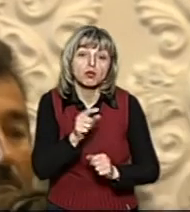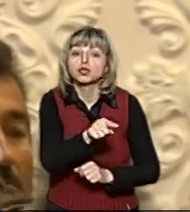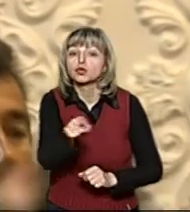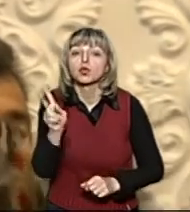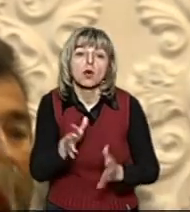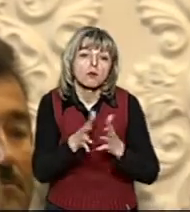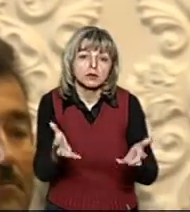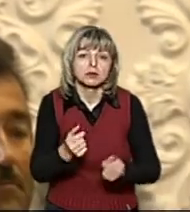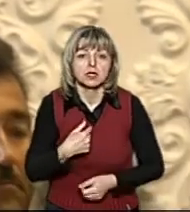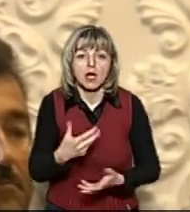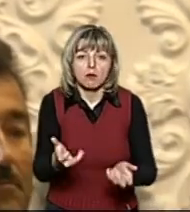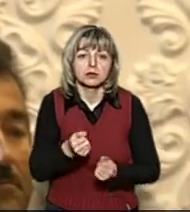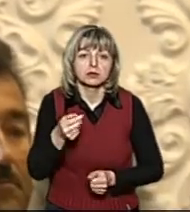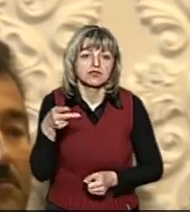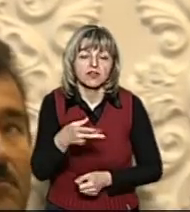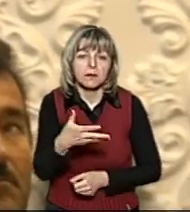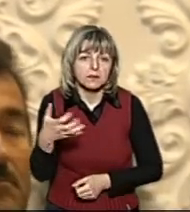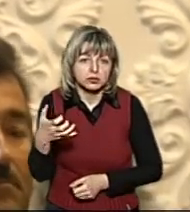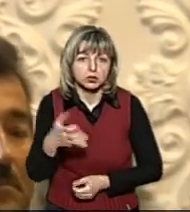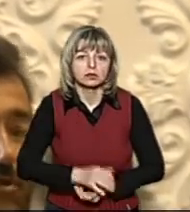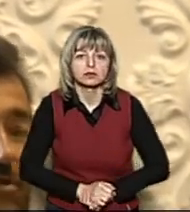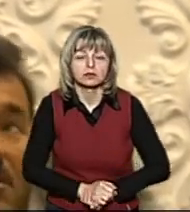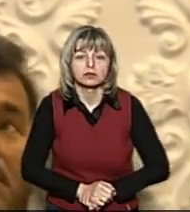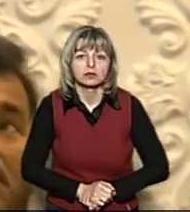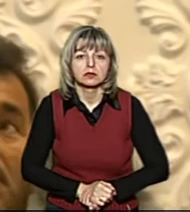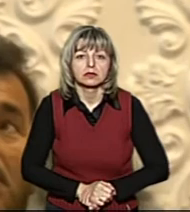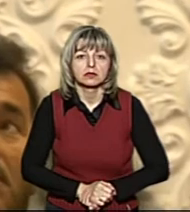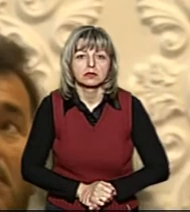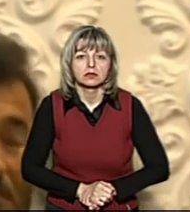отримав. Я отримав 2500. Ти коли